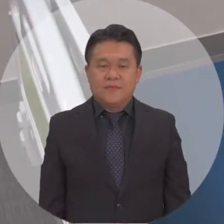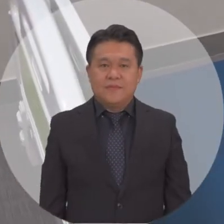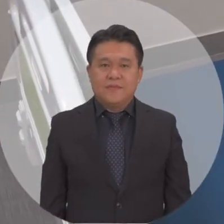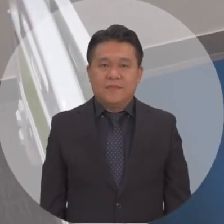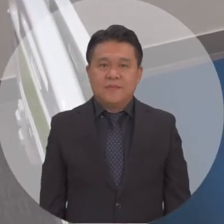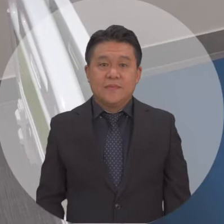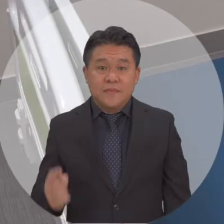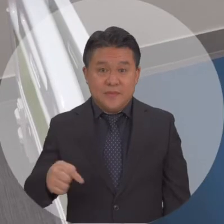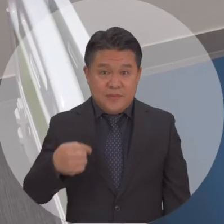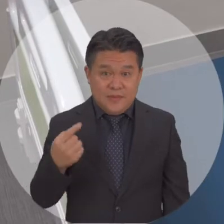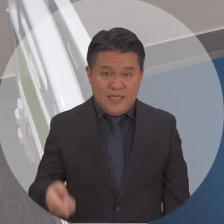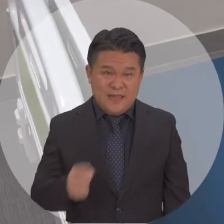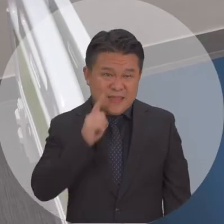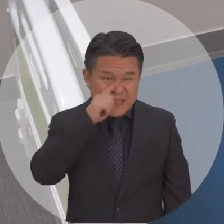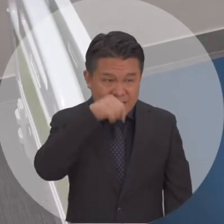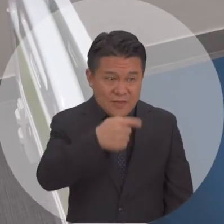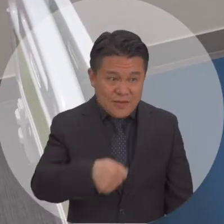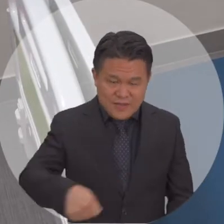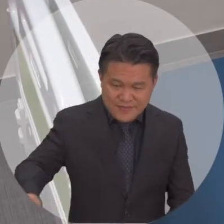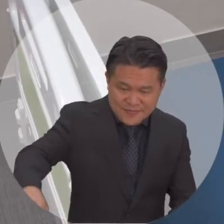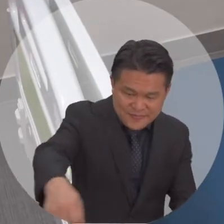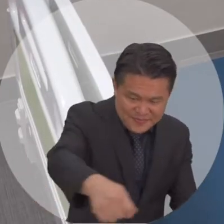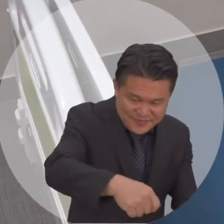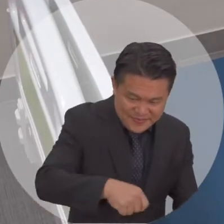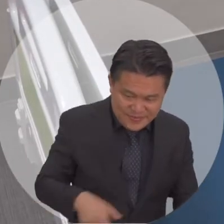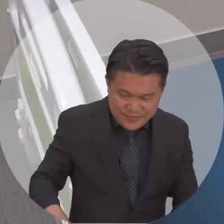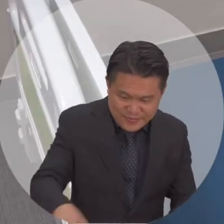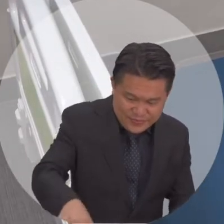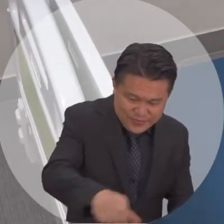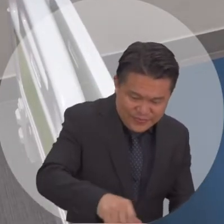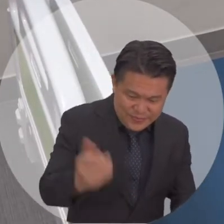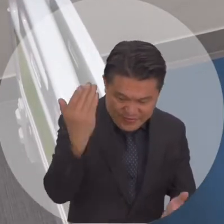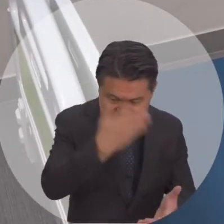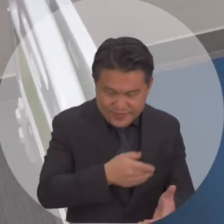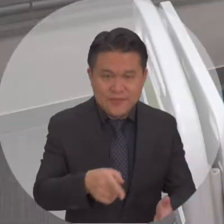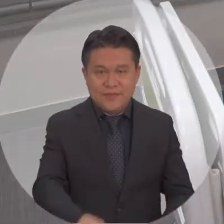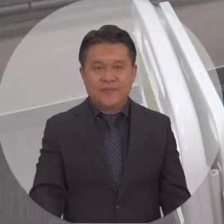매트리스 에 부스러기와 먼지 등을 제거 합니다